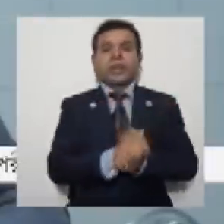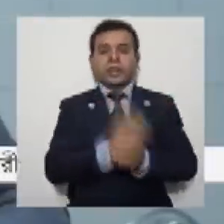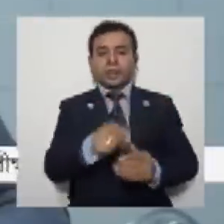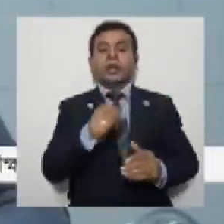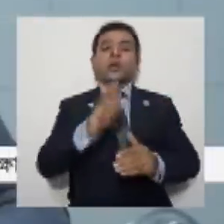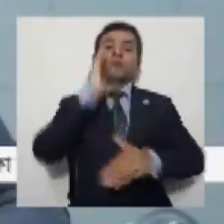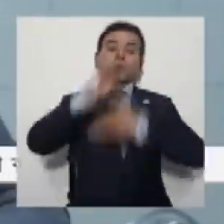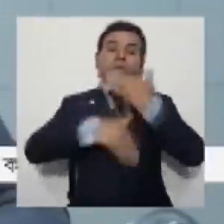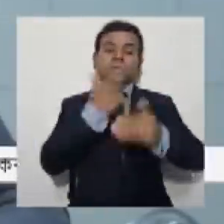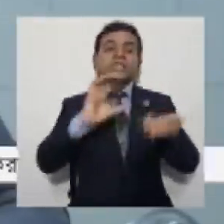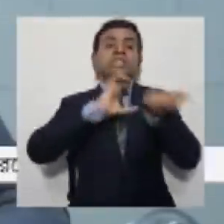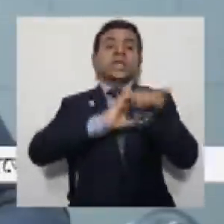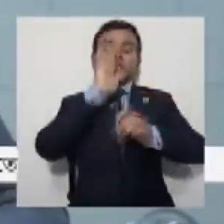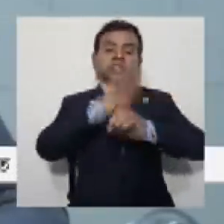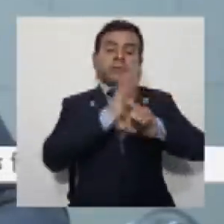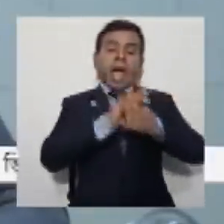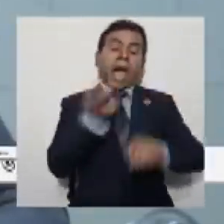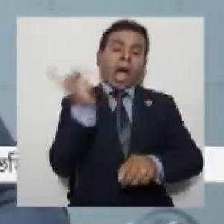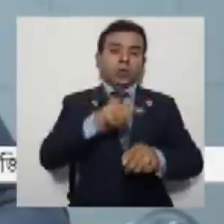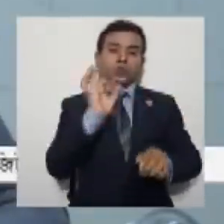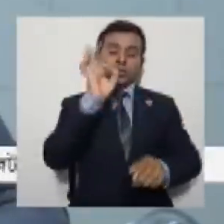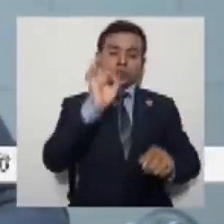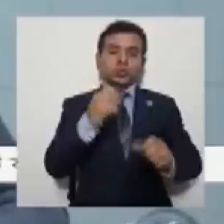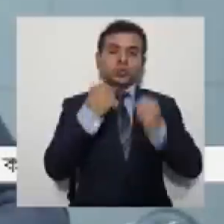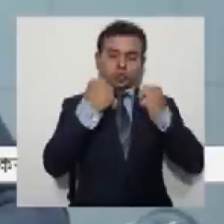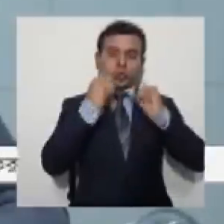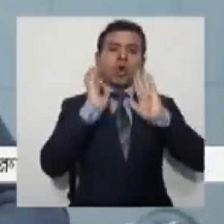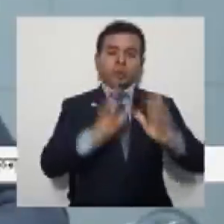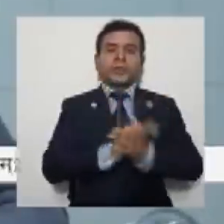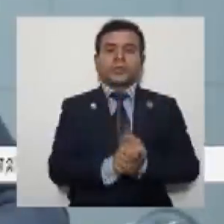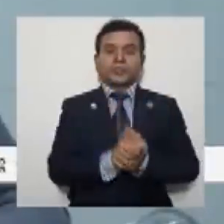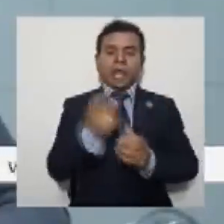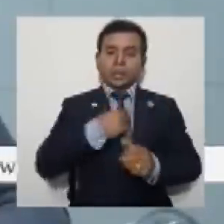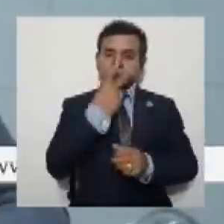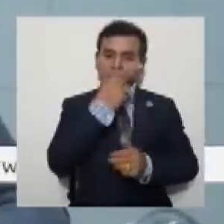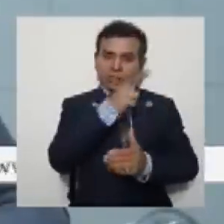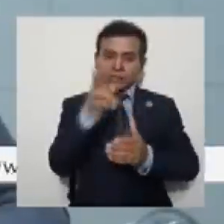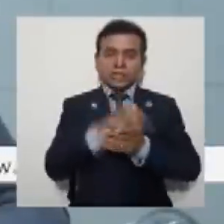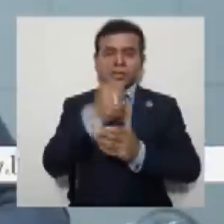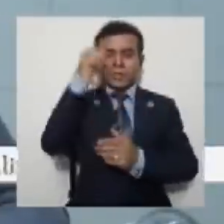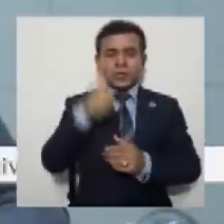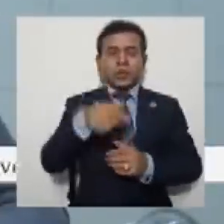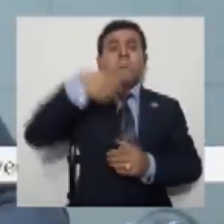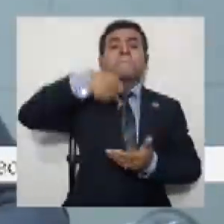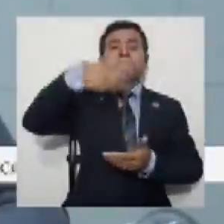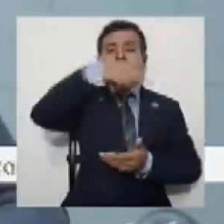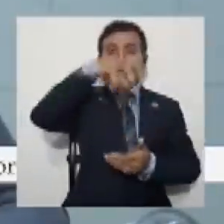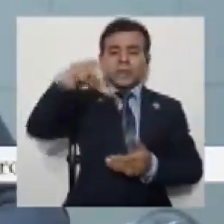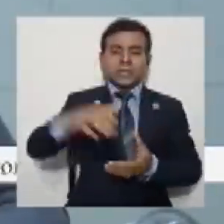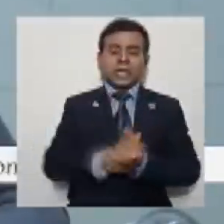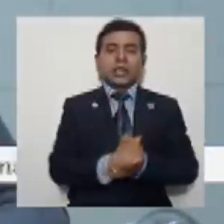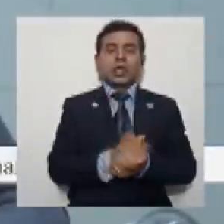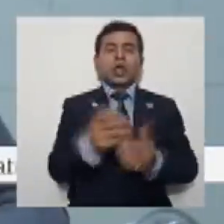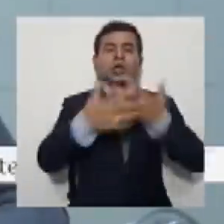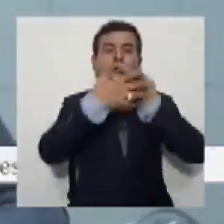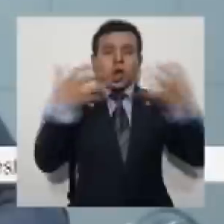করেছি বিভিন্ন জায়গায় নকল মাস্ক এবং পিপি ক্রয় বিক্রয় হচ্ছে। এই বিষয়ে আমাদের যথাযথ ব্যবস্থা